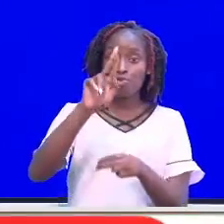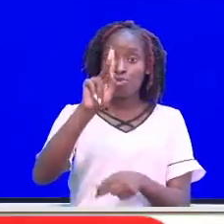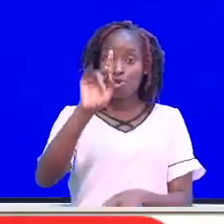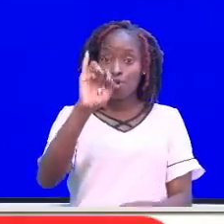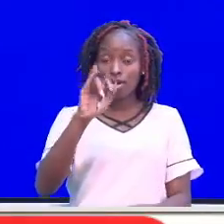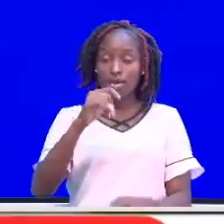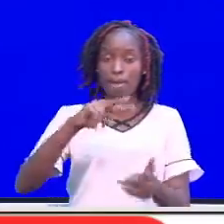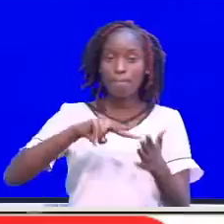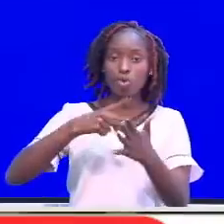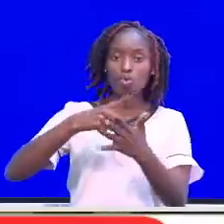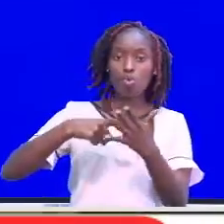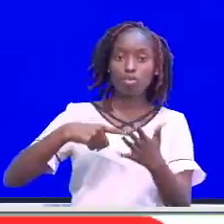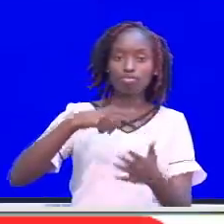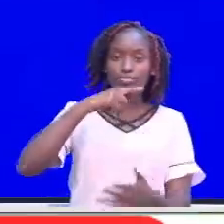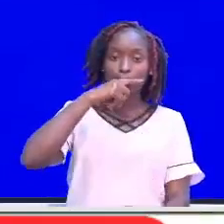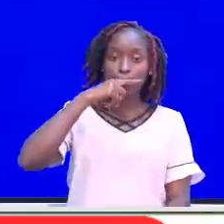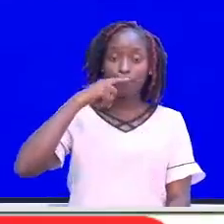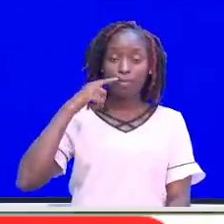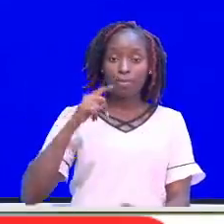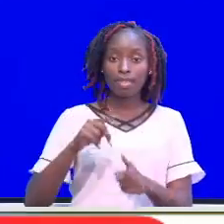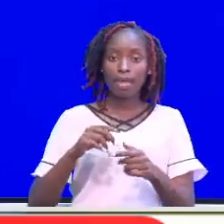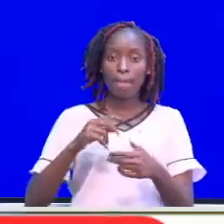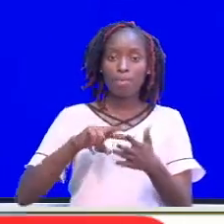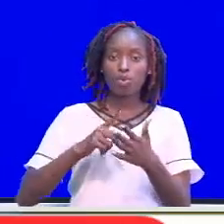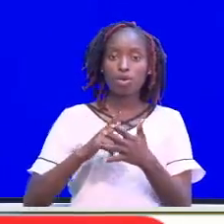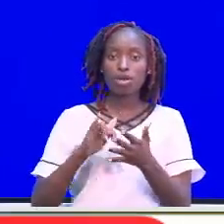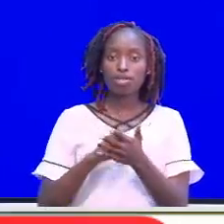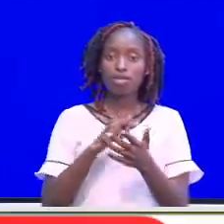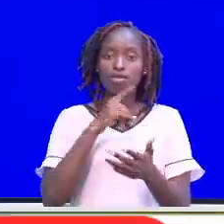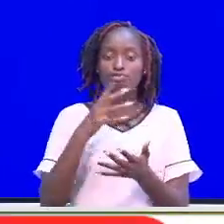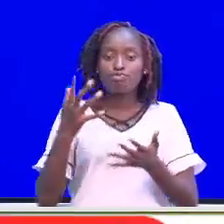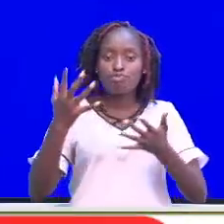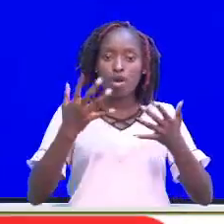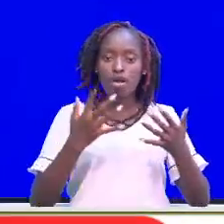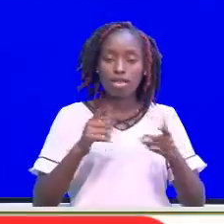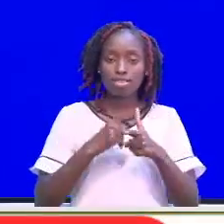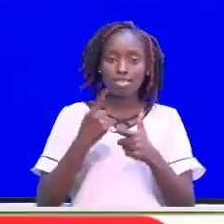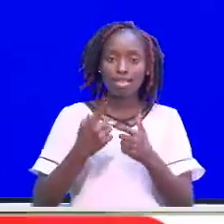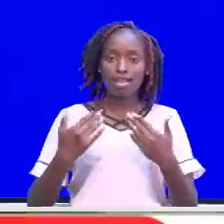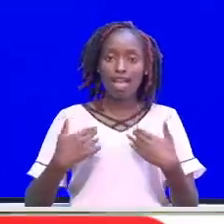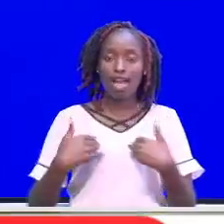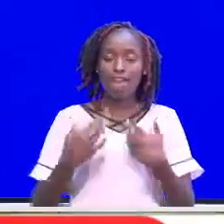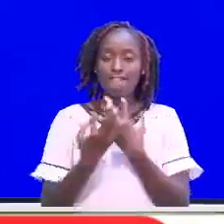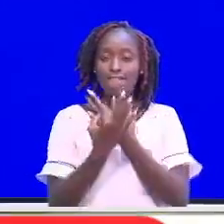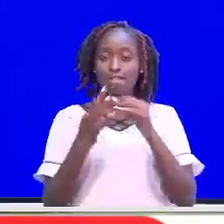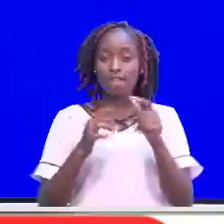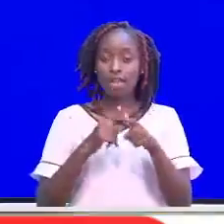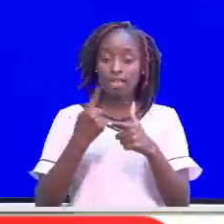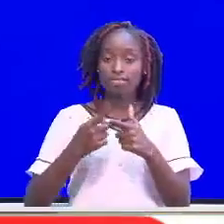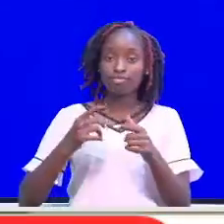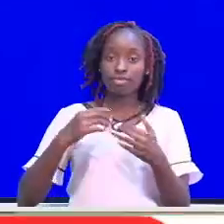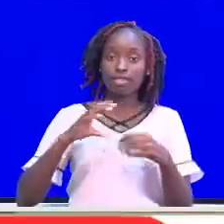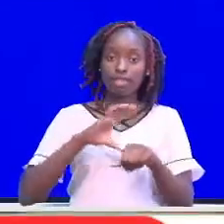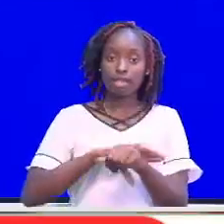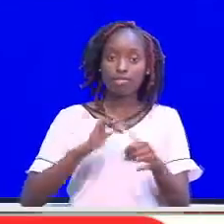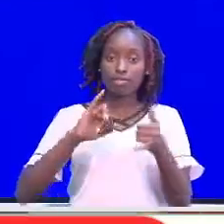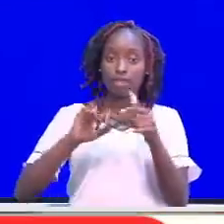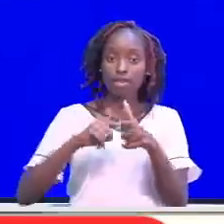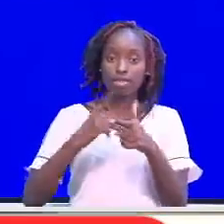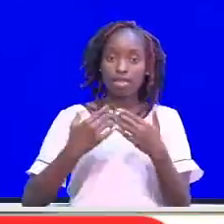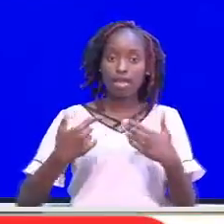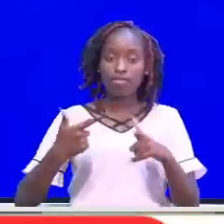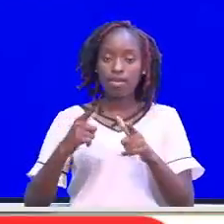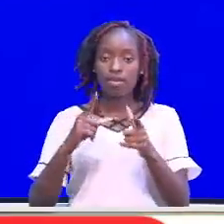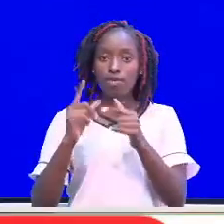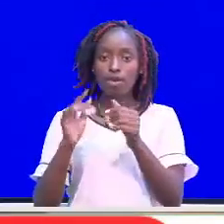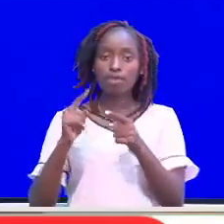na iwapo wazazi watapokea, kijana alikuwa huru kuanza uchumba. Kwa jamii hii, kijana haruhusiwi hadi sasa kuwa kwa